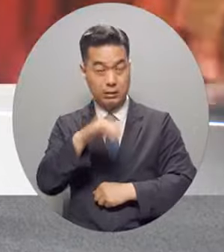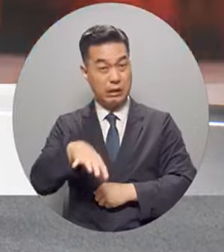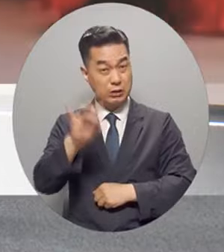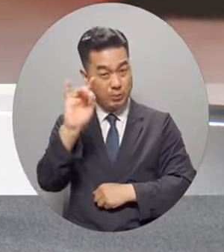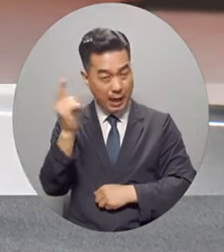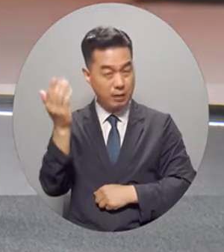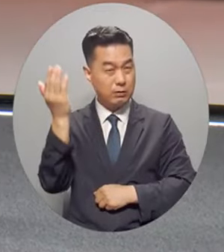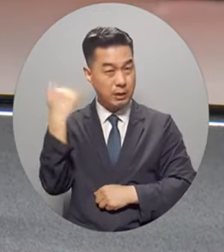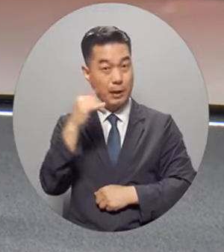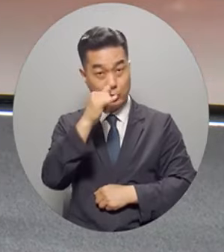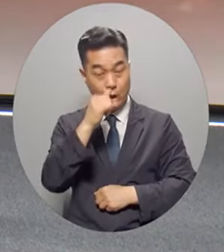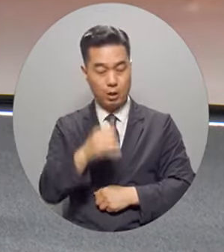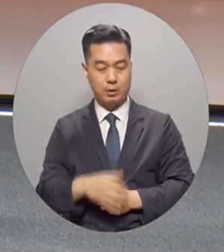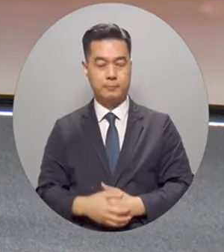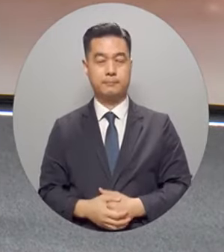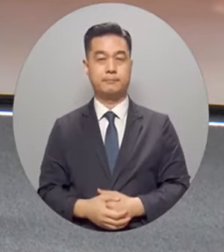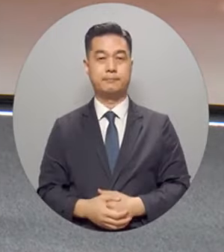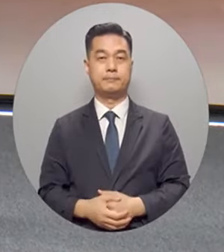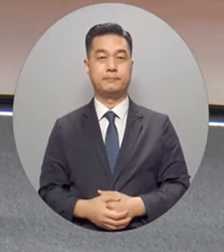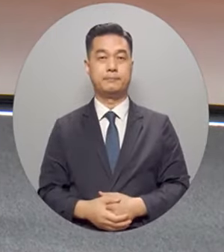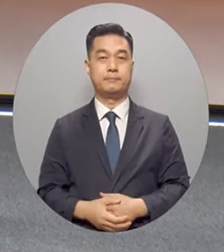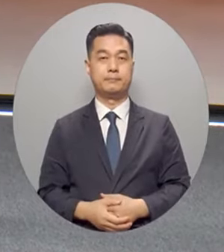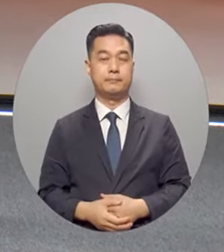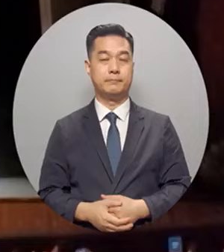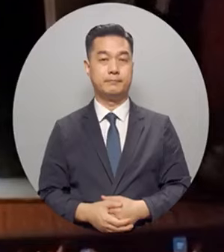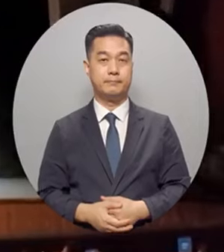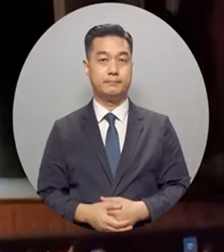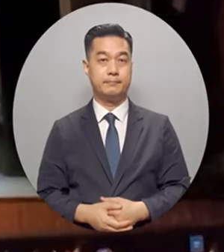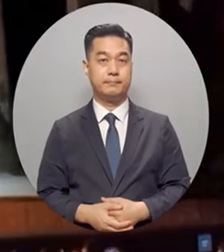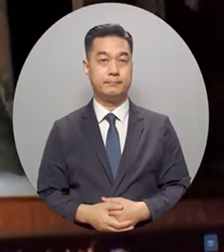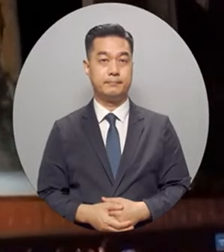아니죠. 임소정 기자가 취재했습니다.